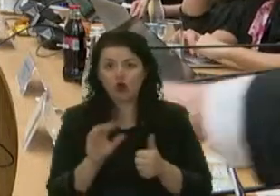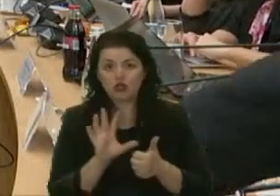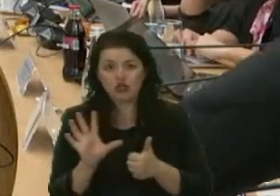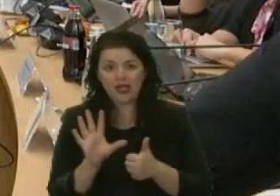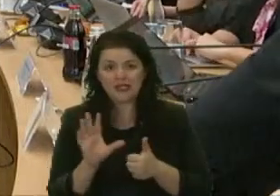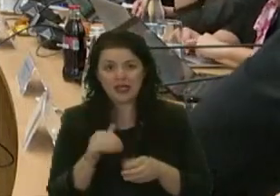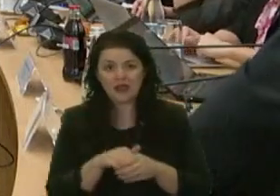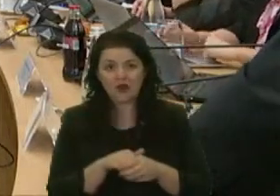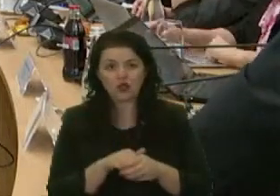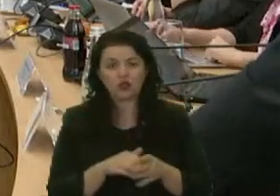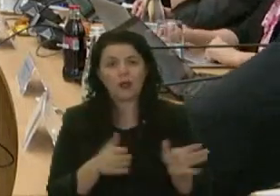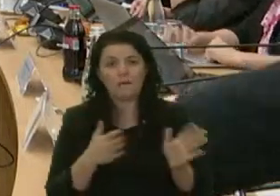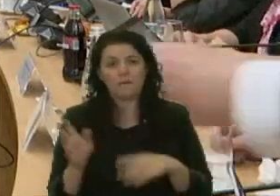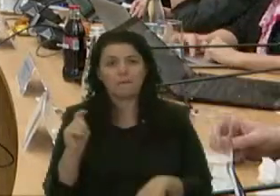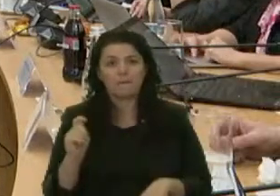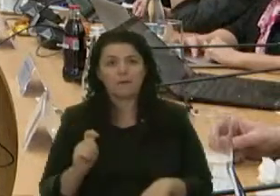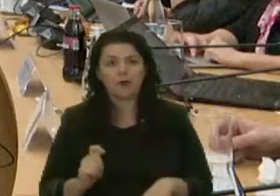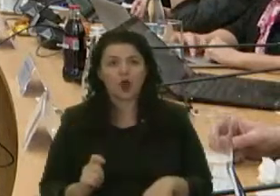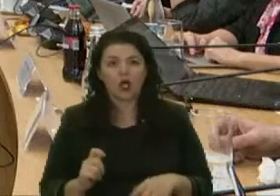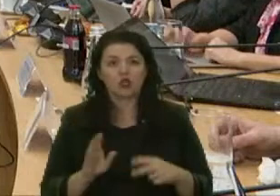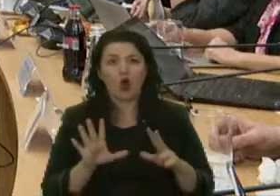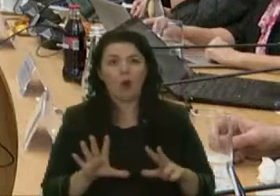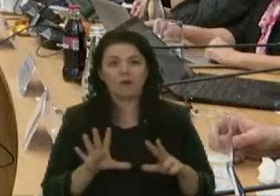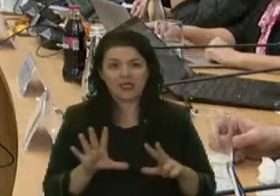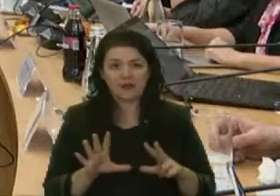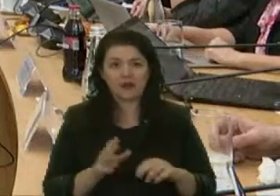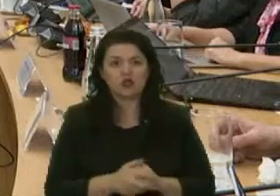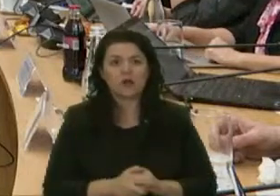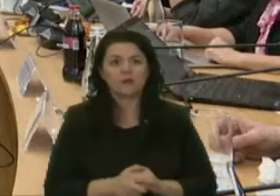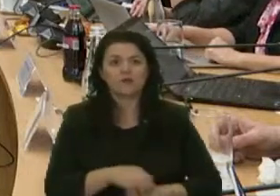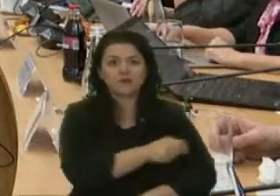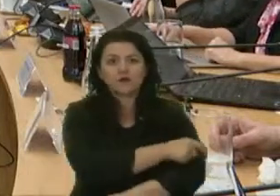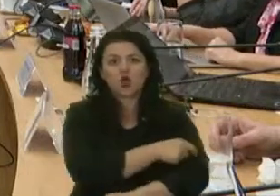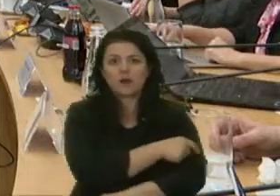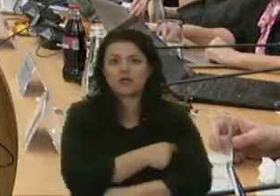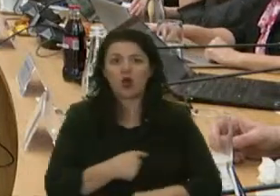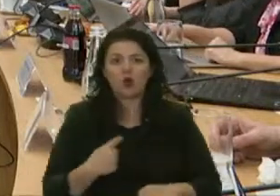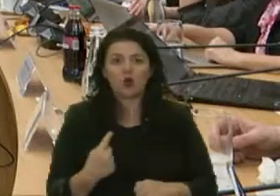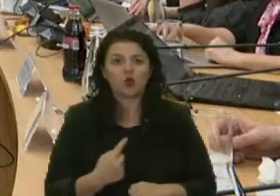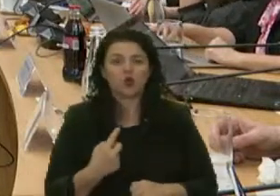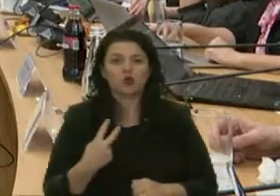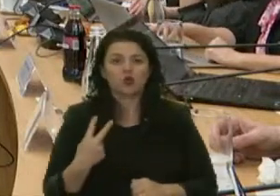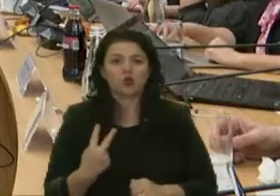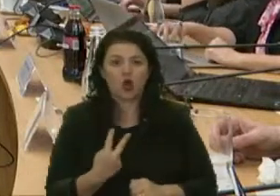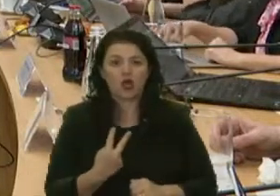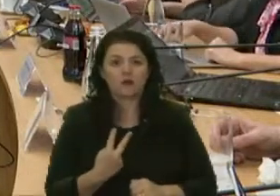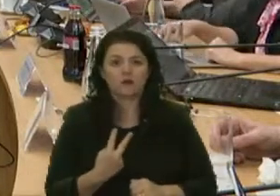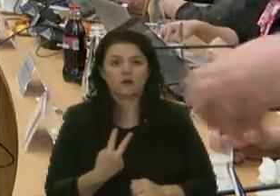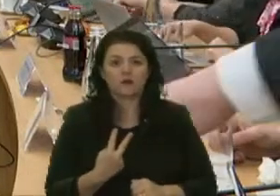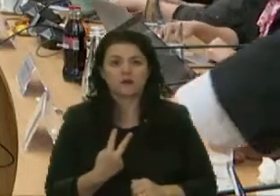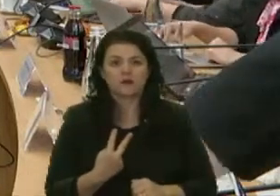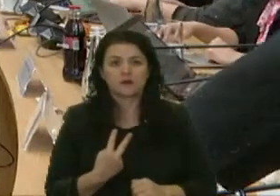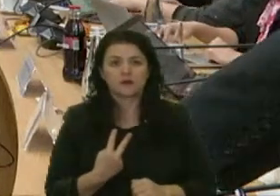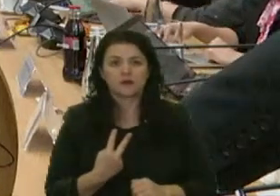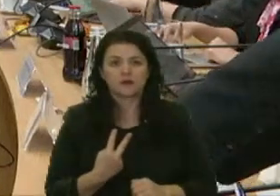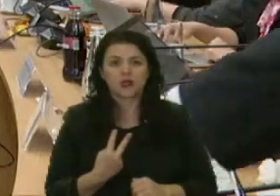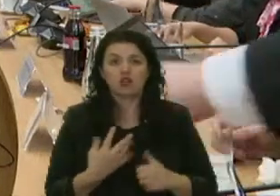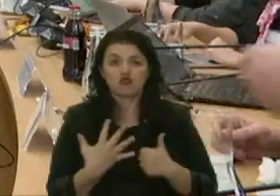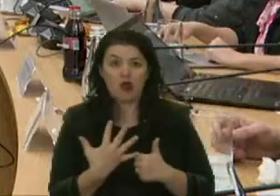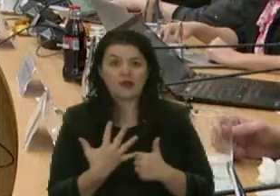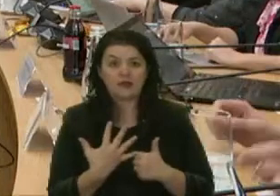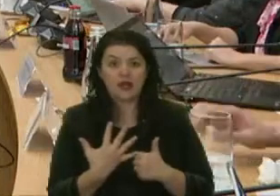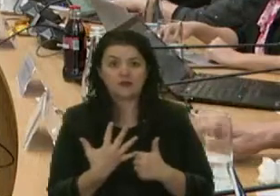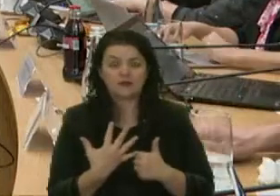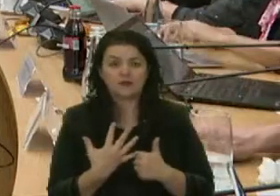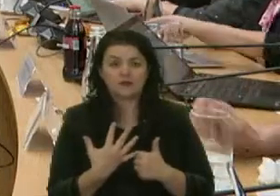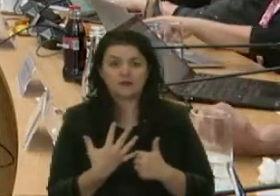numărul 18 Comisia Comisia de buget aviz favorabil Comisia 2 Comisia juridică aviz favorabil Comisia